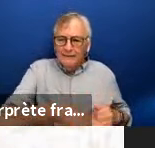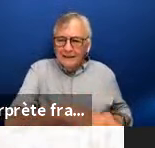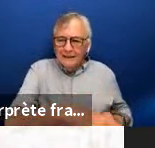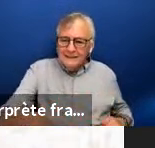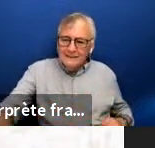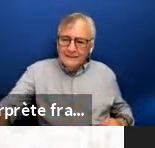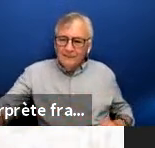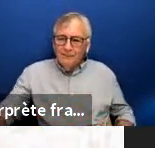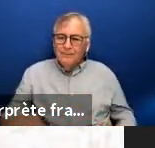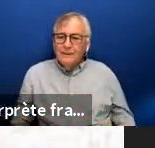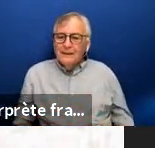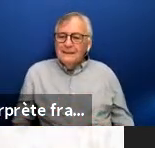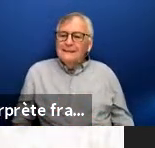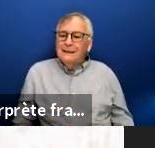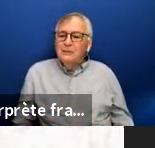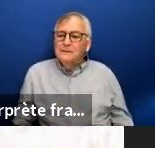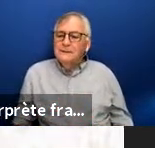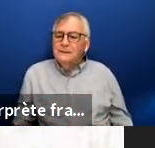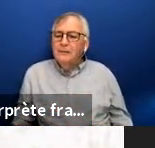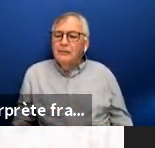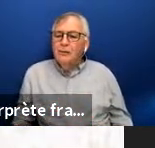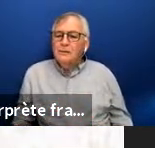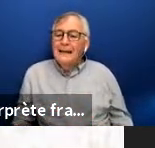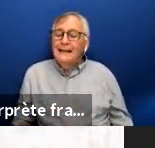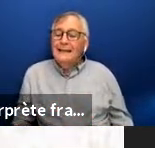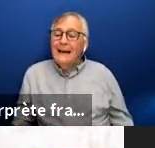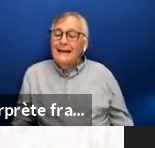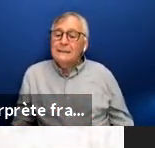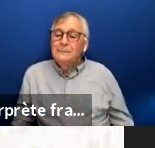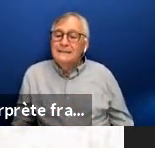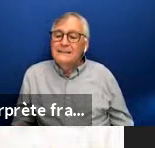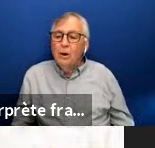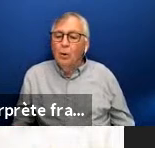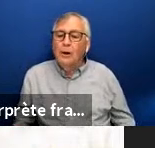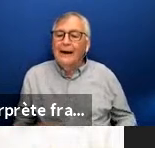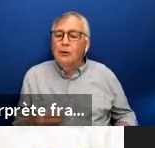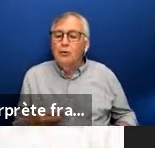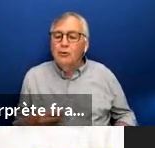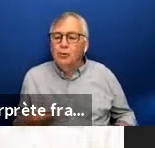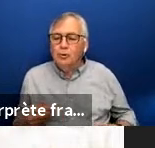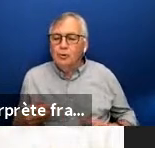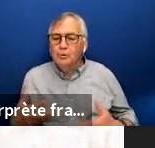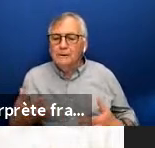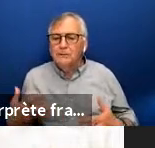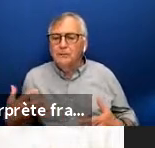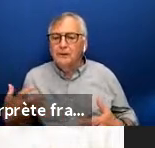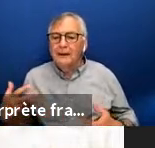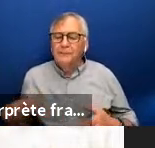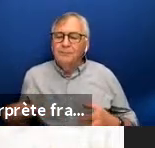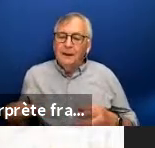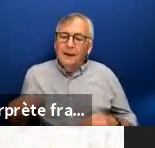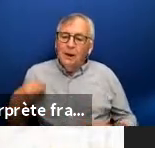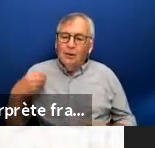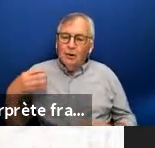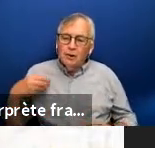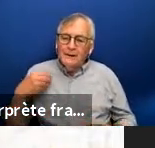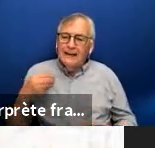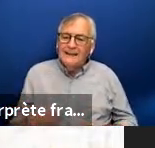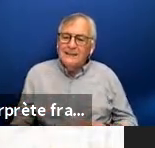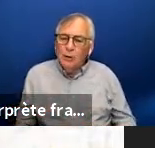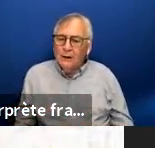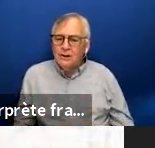qui traversent. Ça veut dire, dans le fond, c'est la transmission de la culture sourde qui se fait